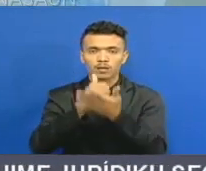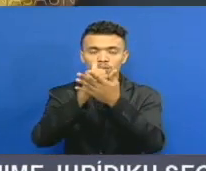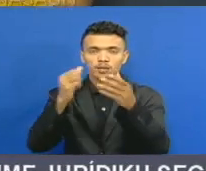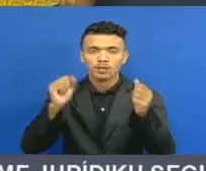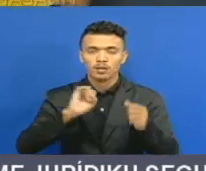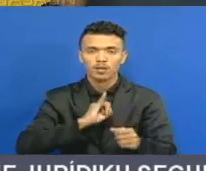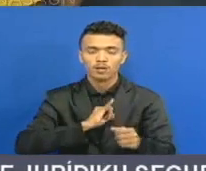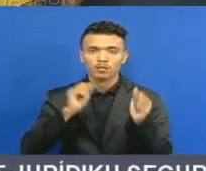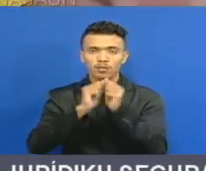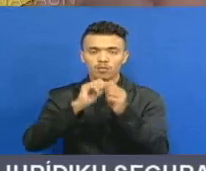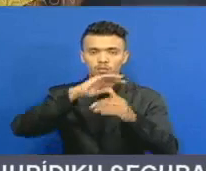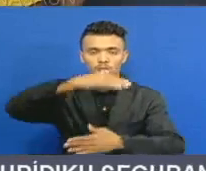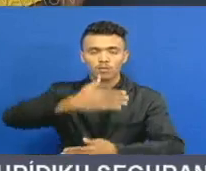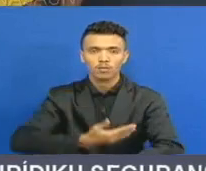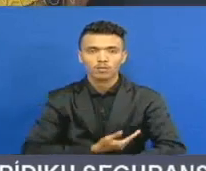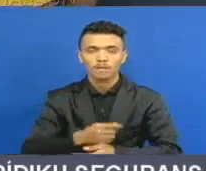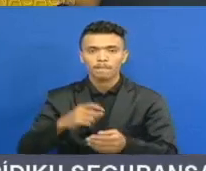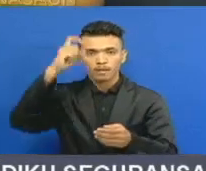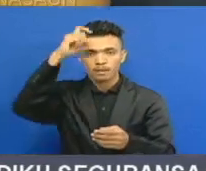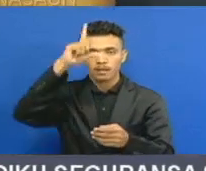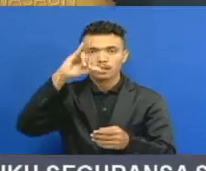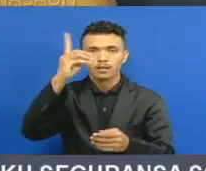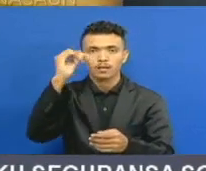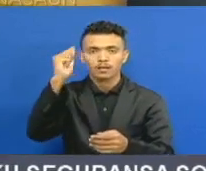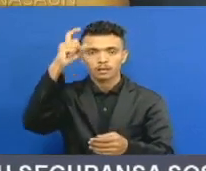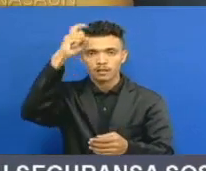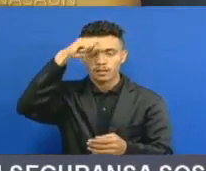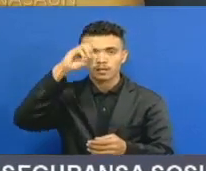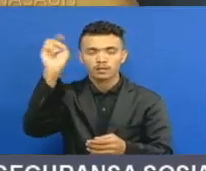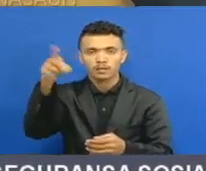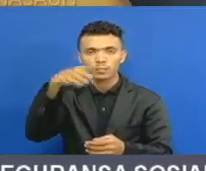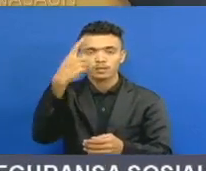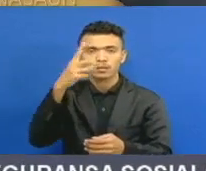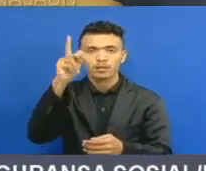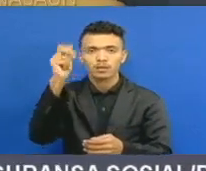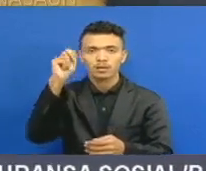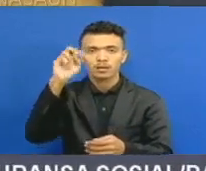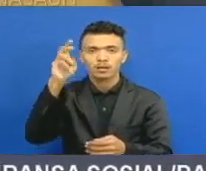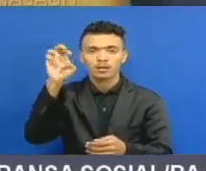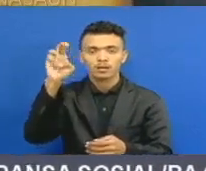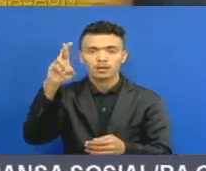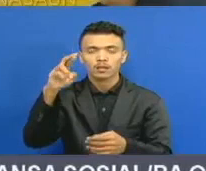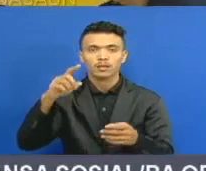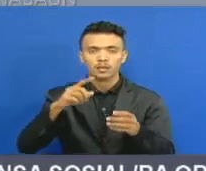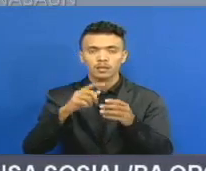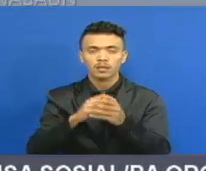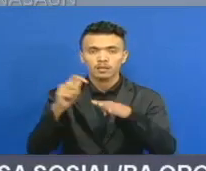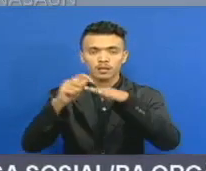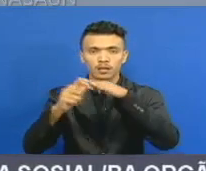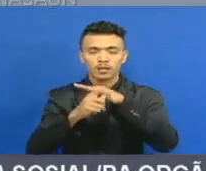lebari. Lídia dos Santos tinang sanulu rasi ida, sofre kankru ia ainkaru durante tinang rua.